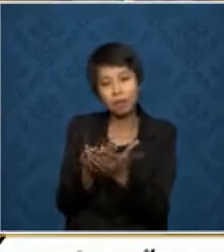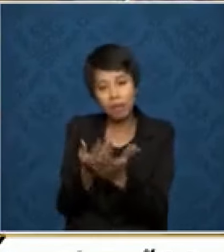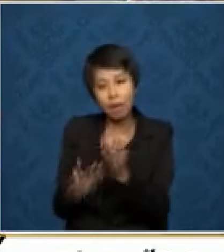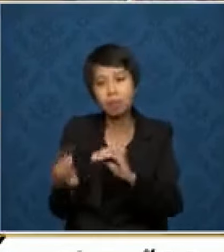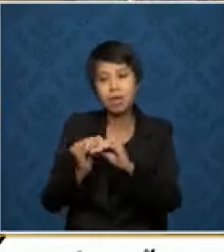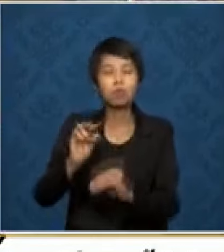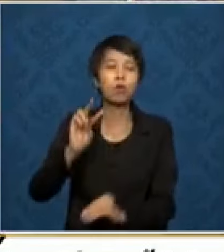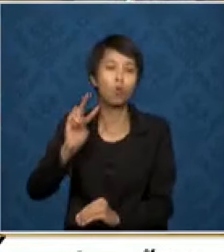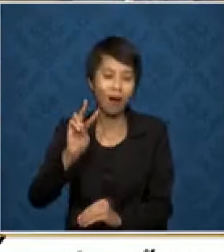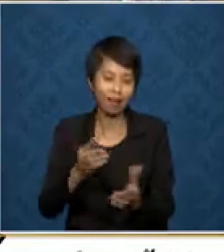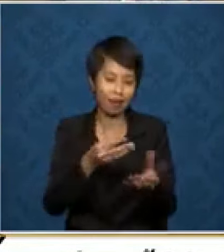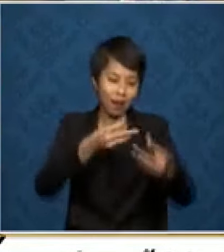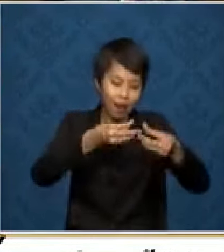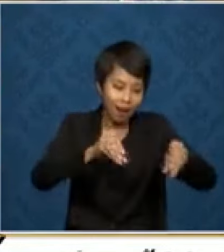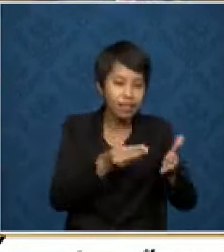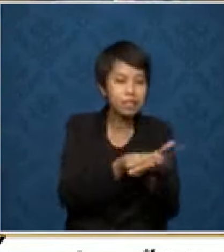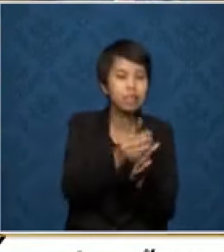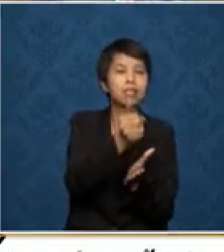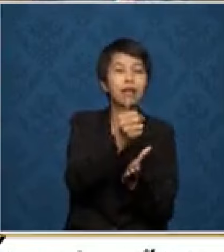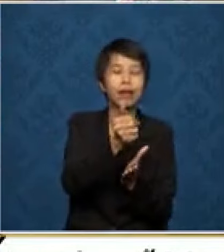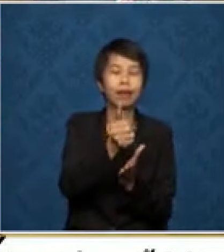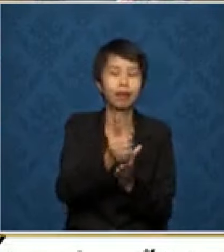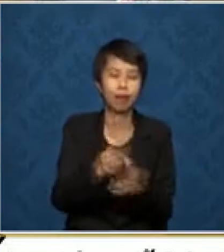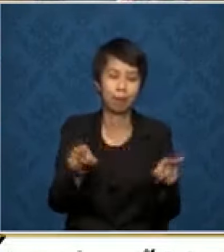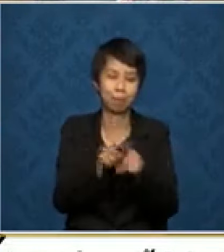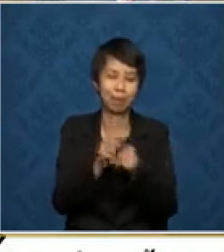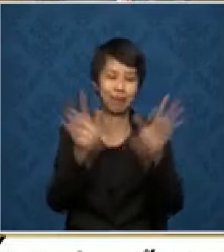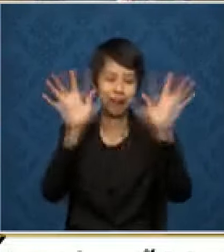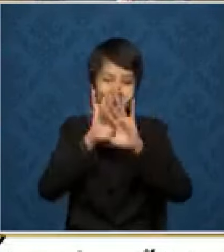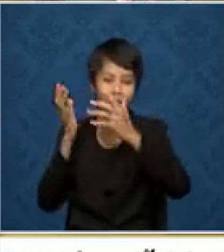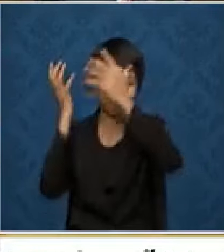ครึ่งฟองอันนี้การละครหรรือการ